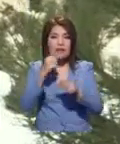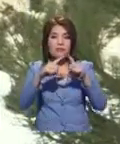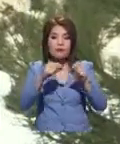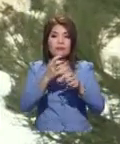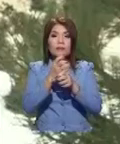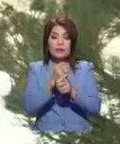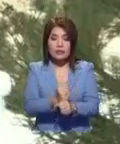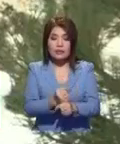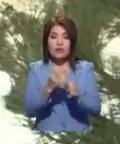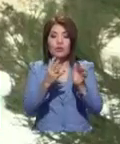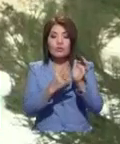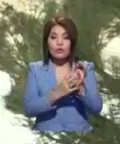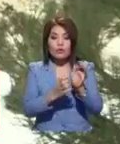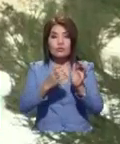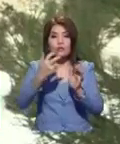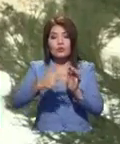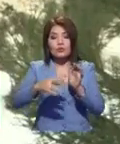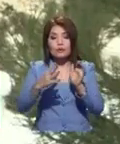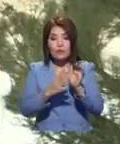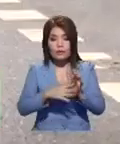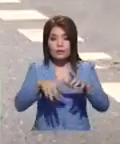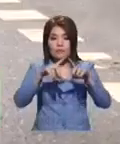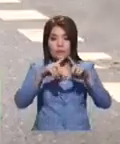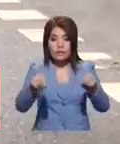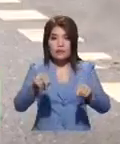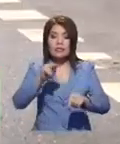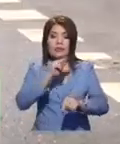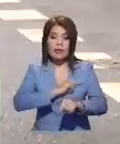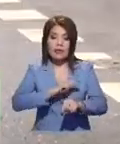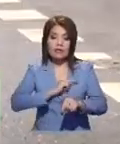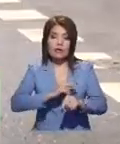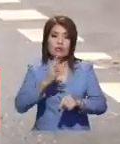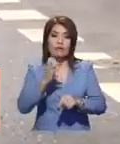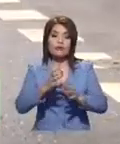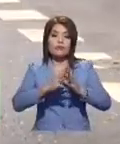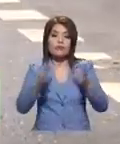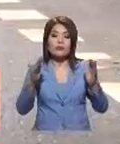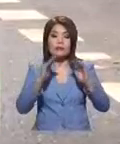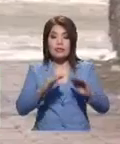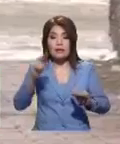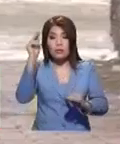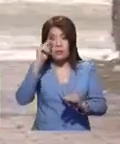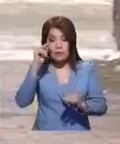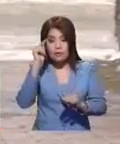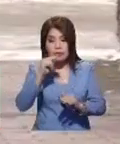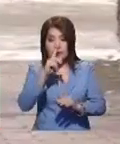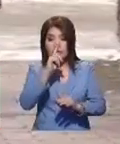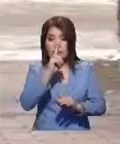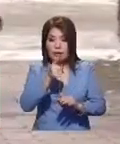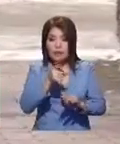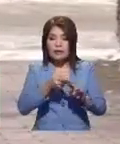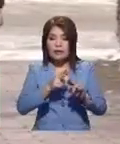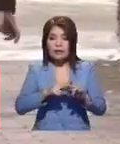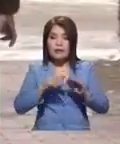қазір 939 білім беру ұйымы жұмыс істеп тұр. 400 мыңнан астам оқушы білім алуда. Соңғы бір жылдың өзінде